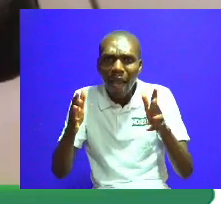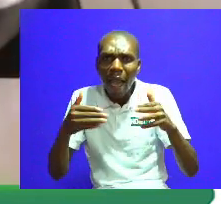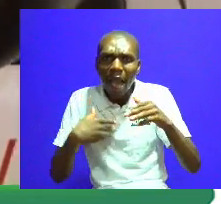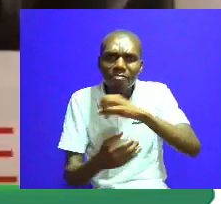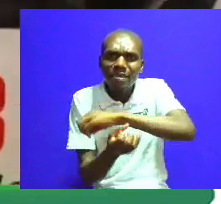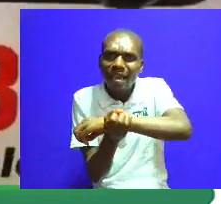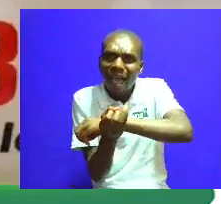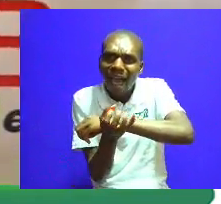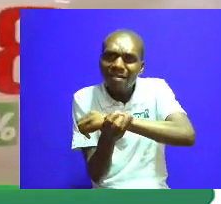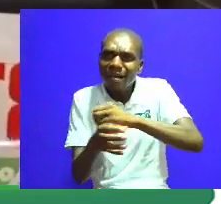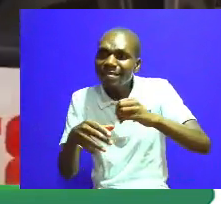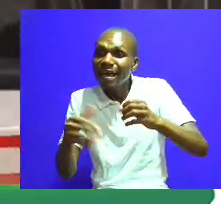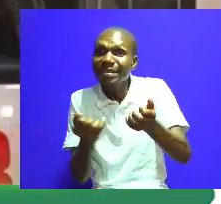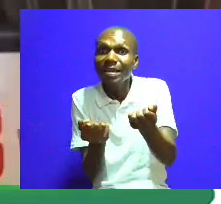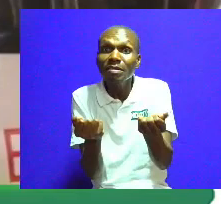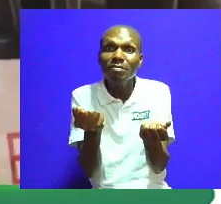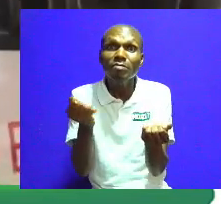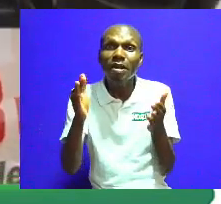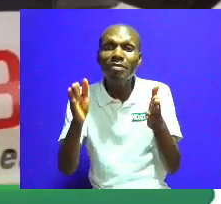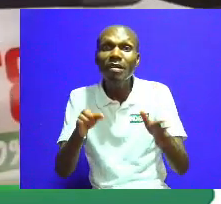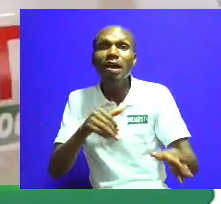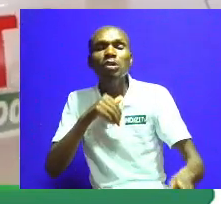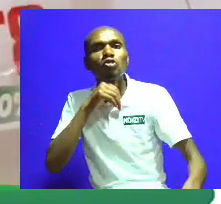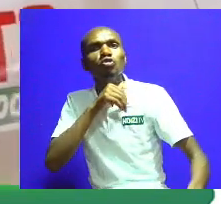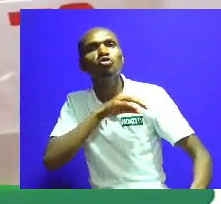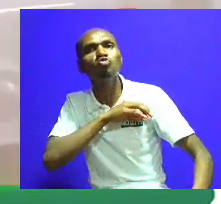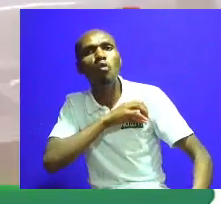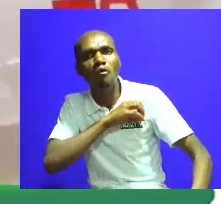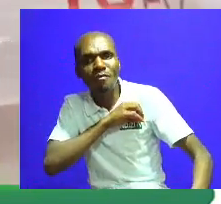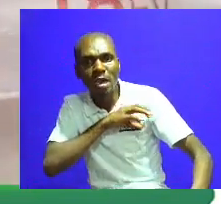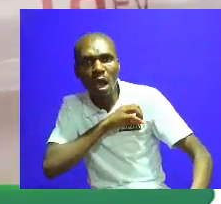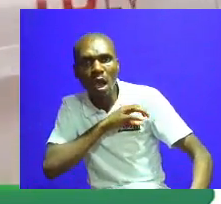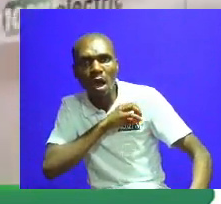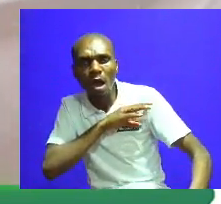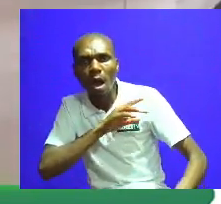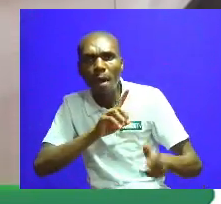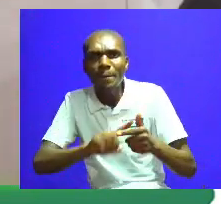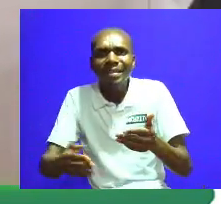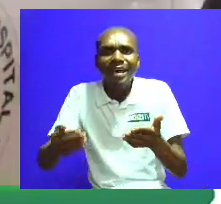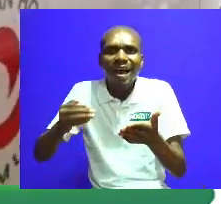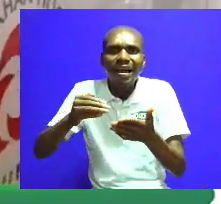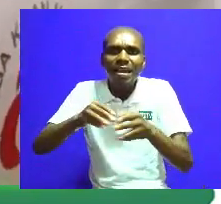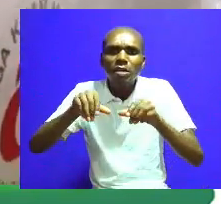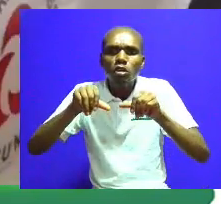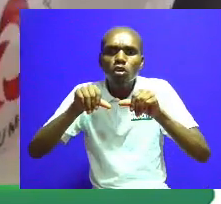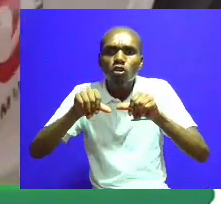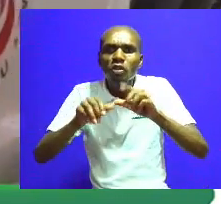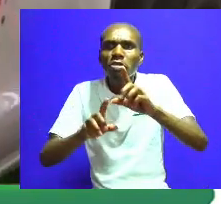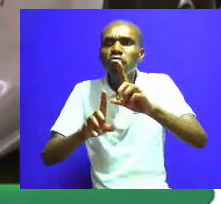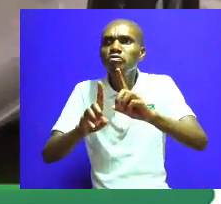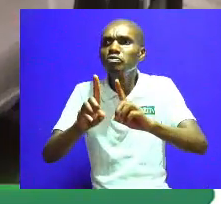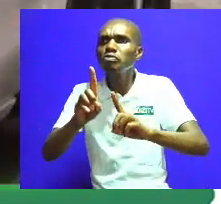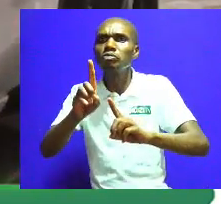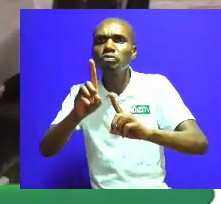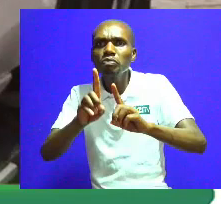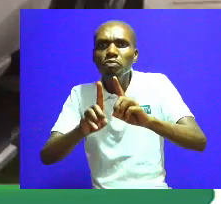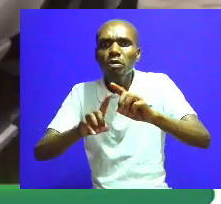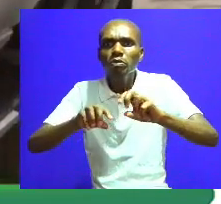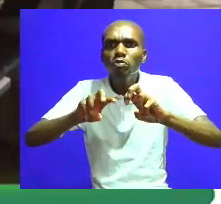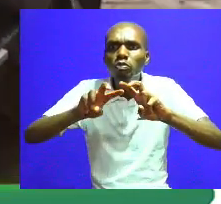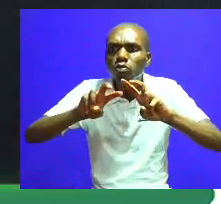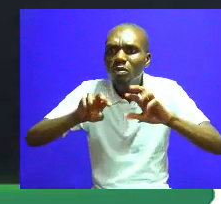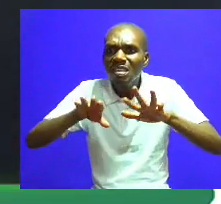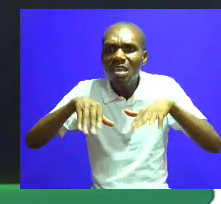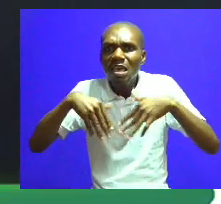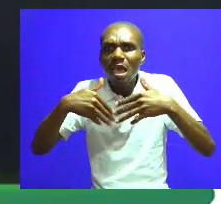aba ntereba utatuara obu wababonde buonsi. Kolende ekeroba kogenda sisabali. Kuligere lia omolero